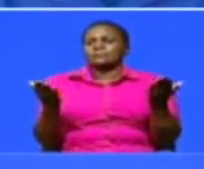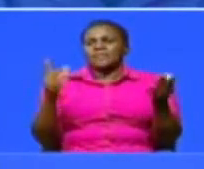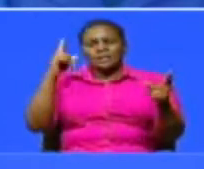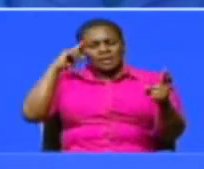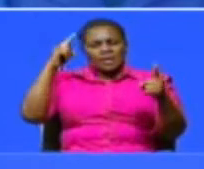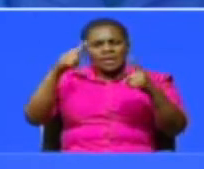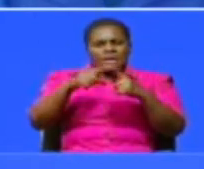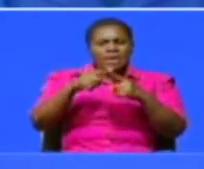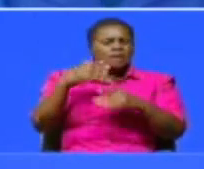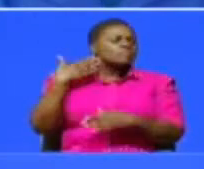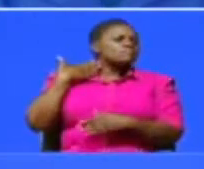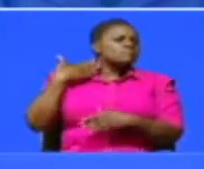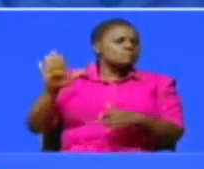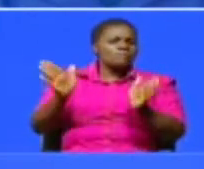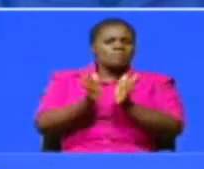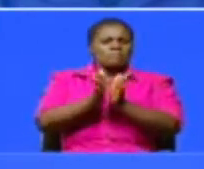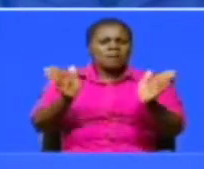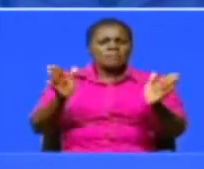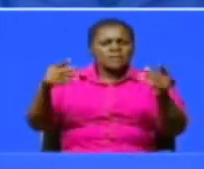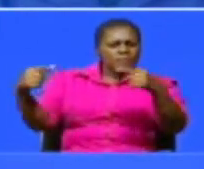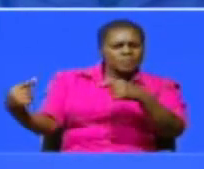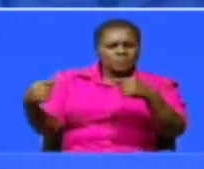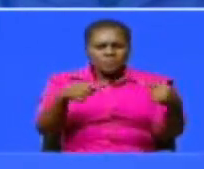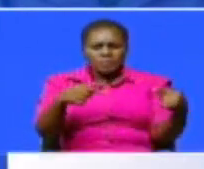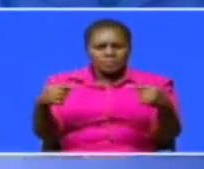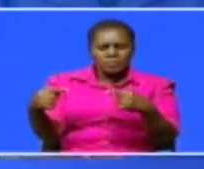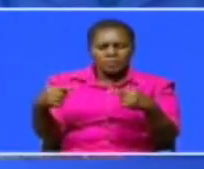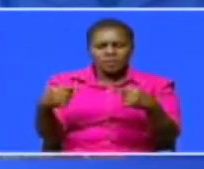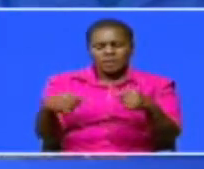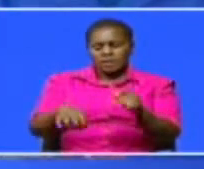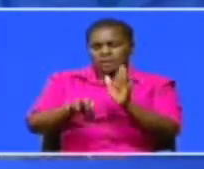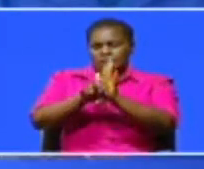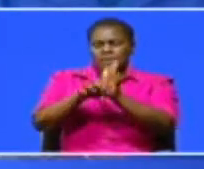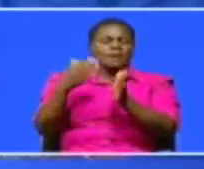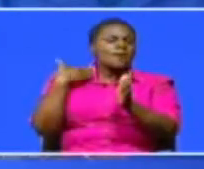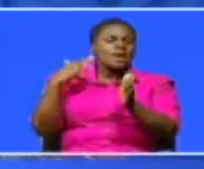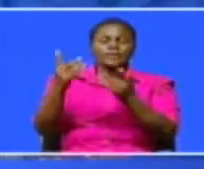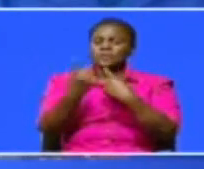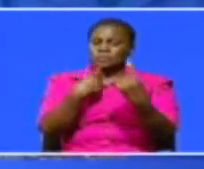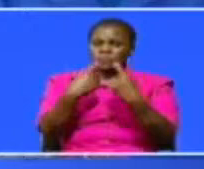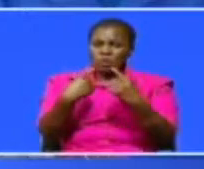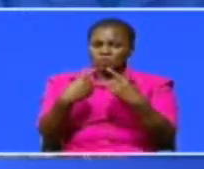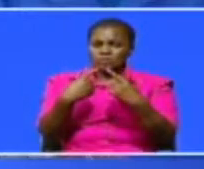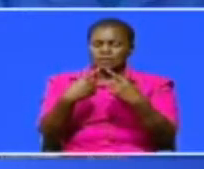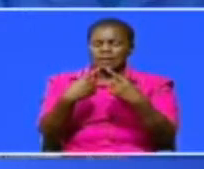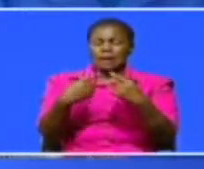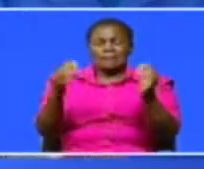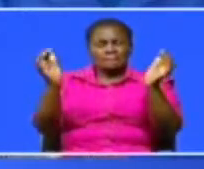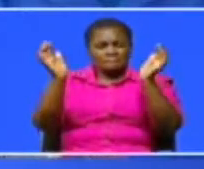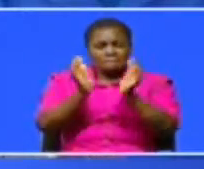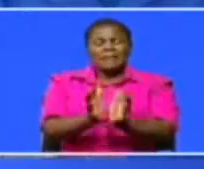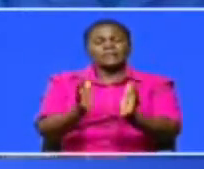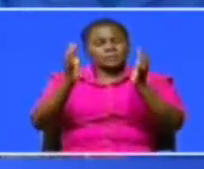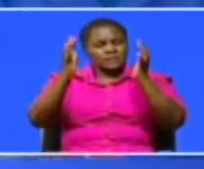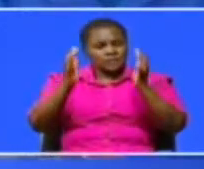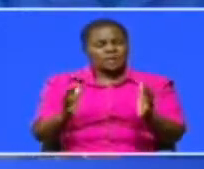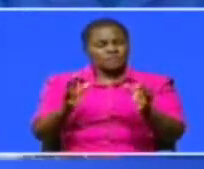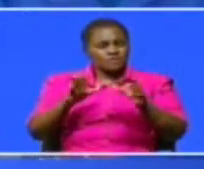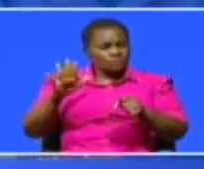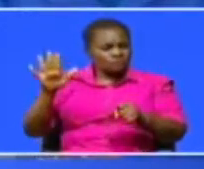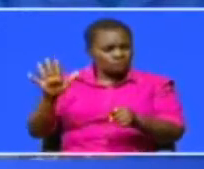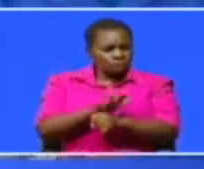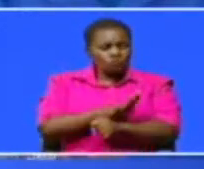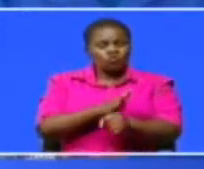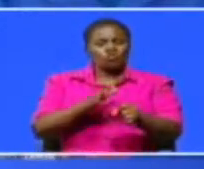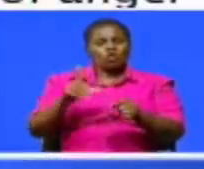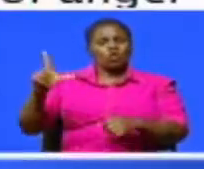intending to incite the general public to violence. Such incitement shall be faced with the full force of the